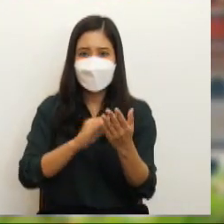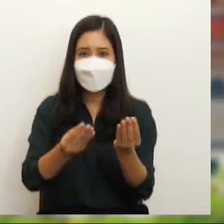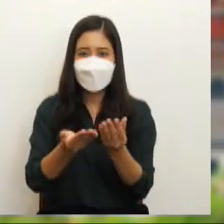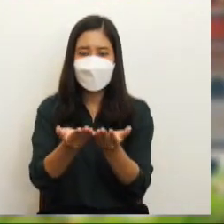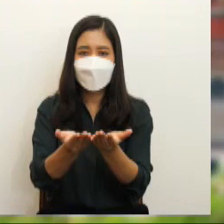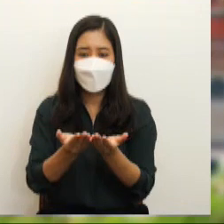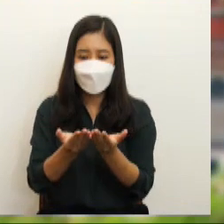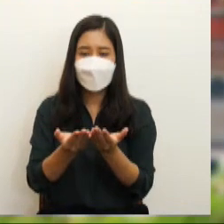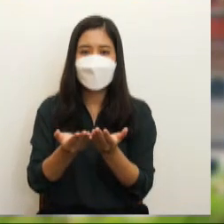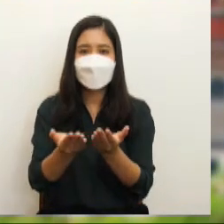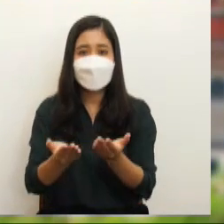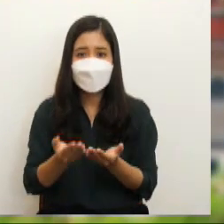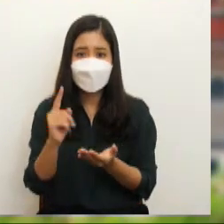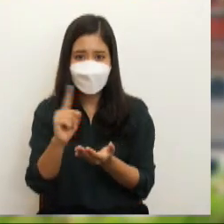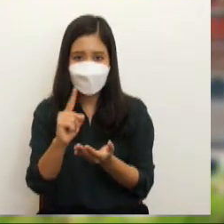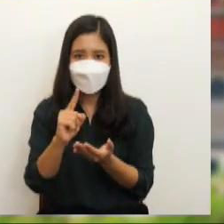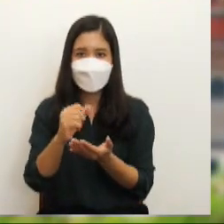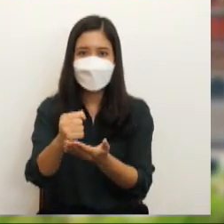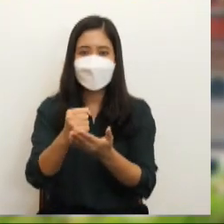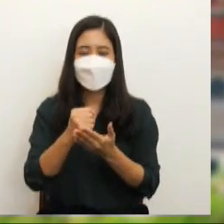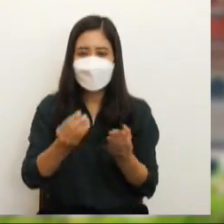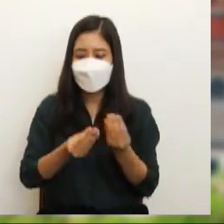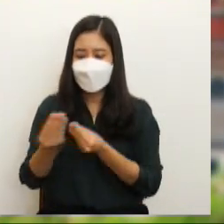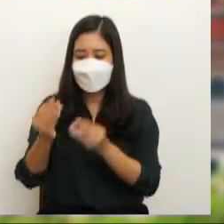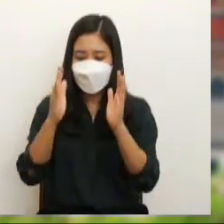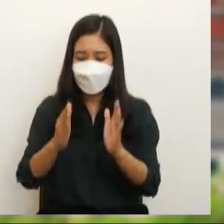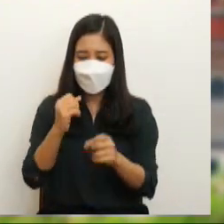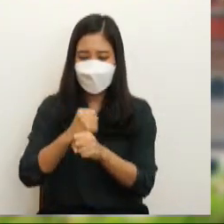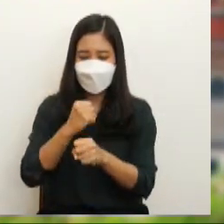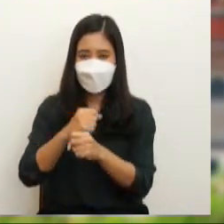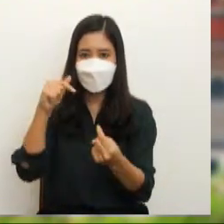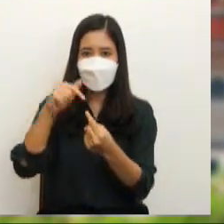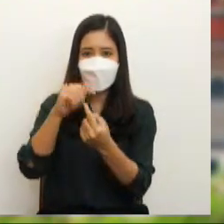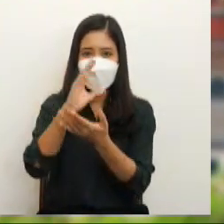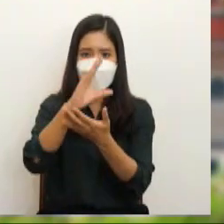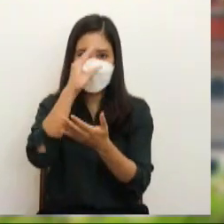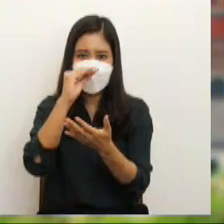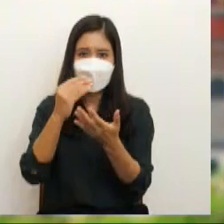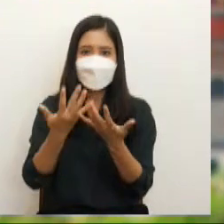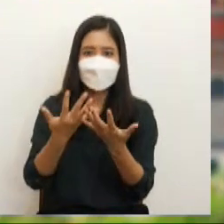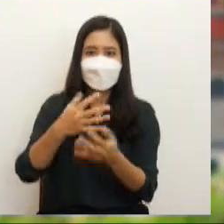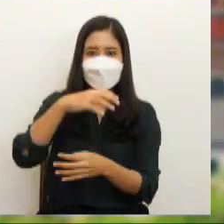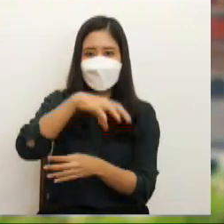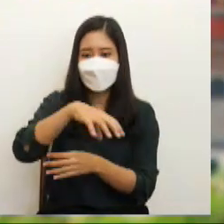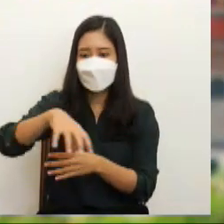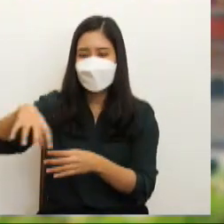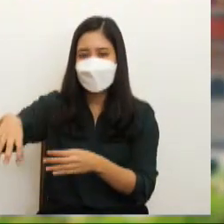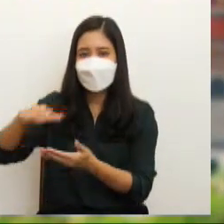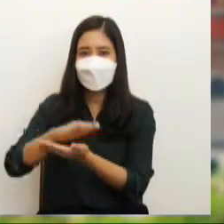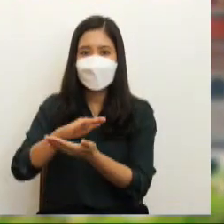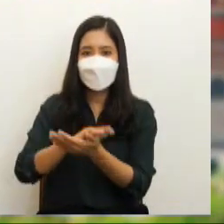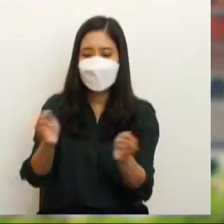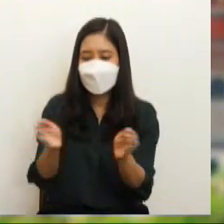อบหลักการว่าขอให้คุณครูและบุคลากรทางการศึกษานะครับซึ่งหมายรวมถึงคนที่ทำงานในสถานศึกษาต่างๆนะครับทุกคนนะ